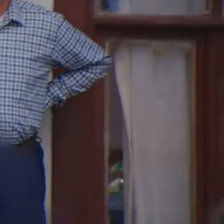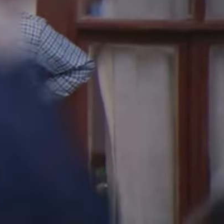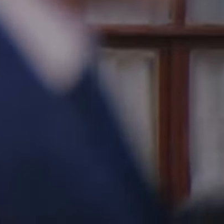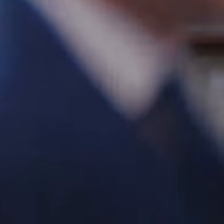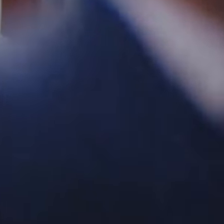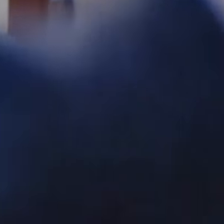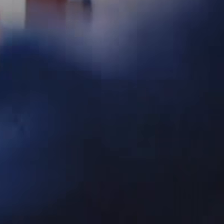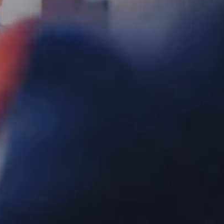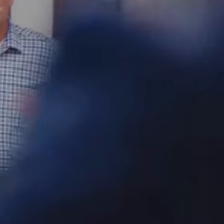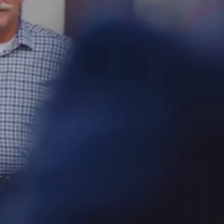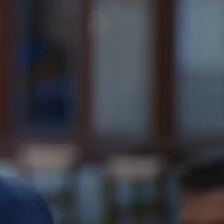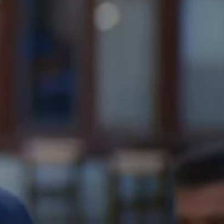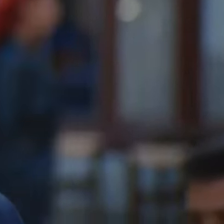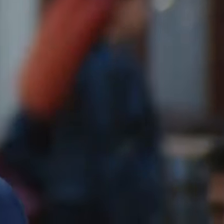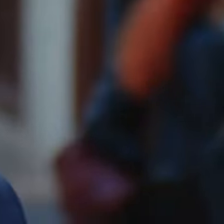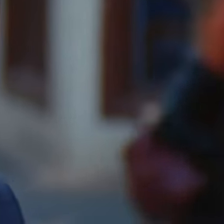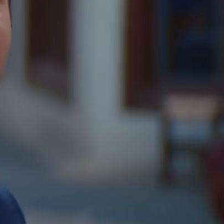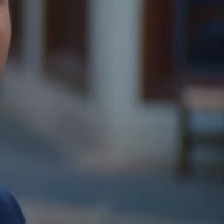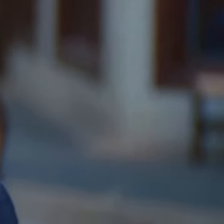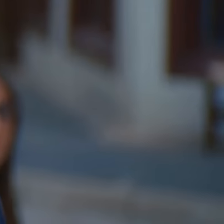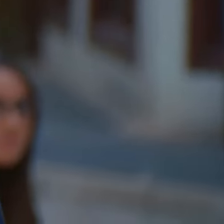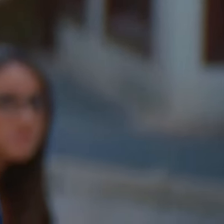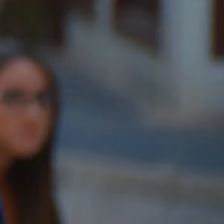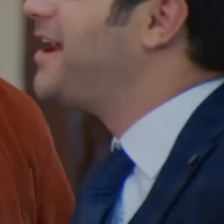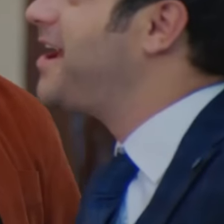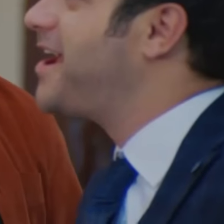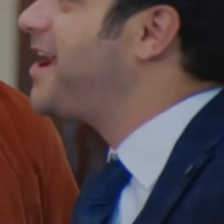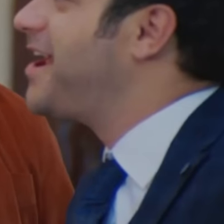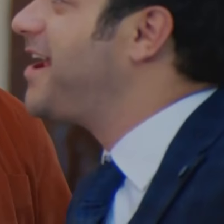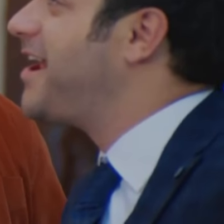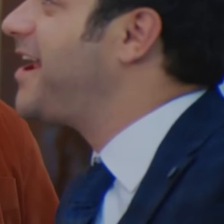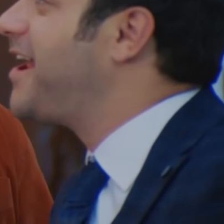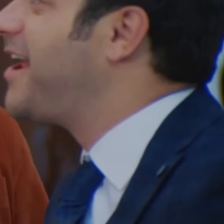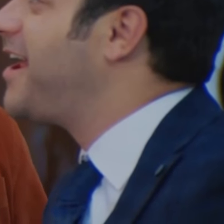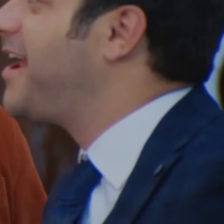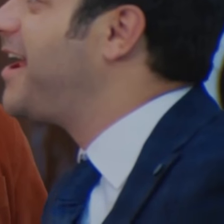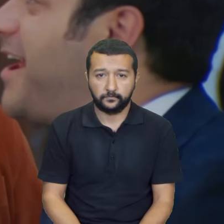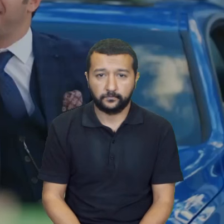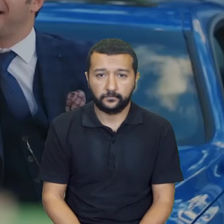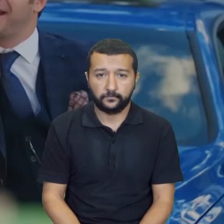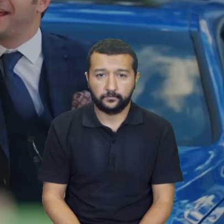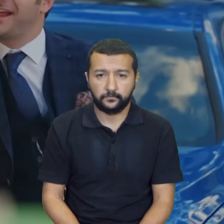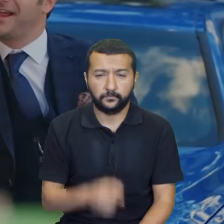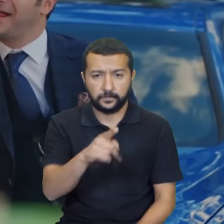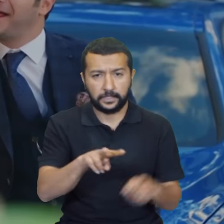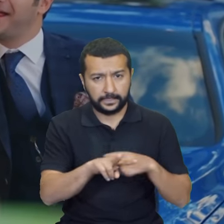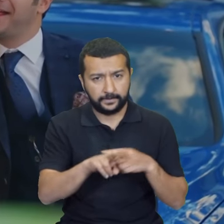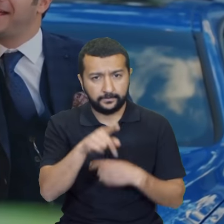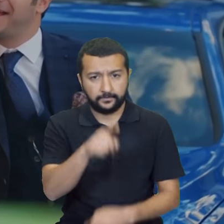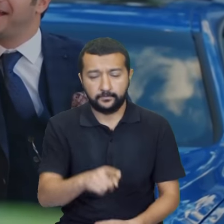Halit kahvenin önüne çıkmış. Halit ağzı açık arabaya bakıyor. Şener bir arabaya, bir Yadigar'a baktı.